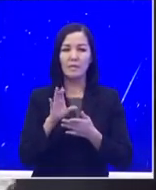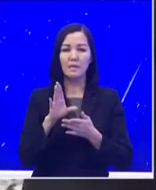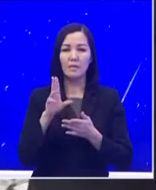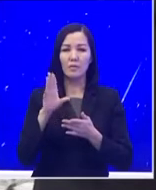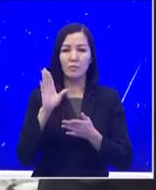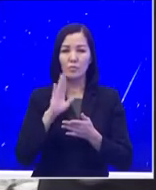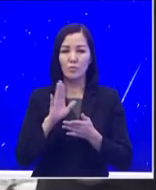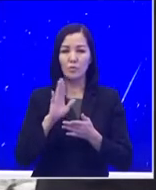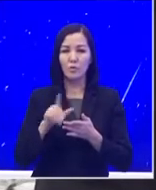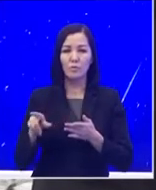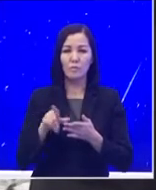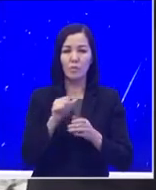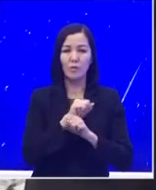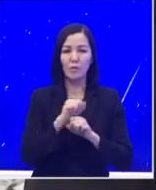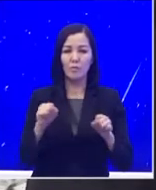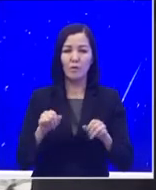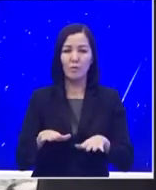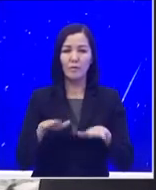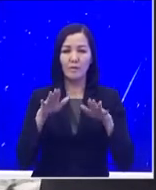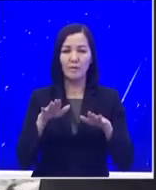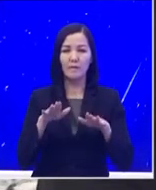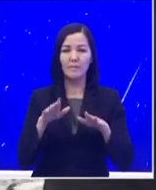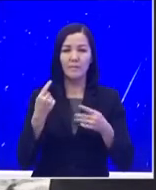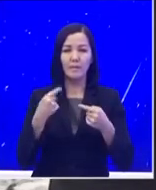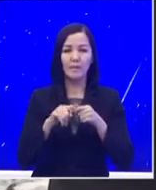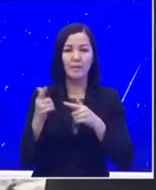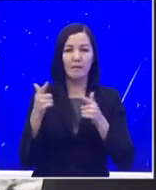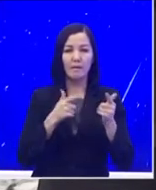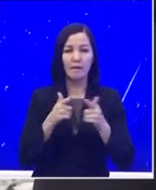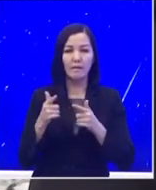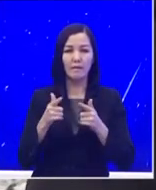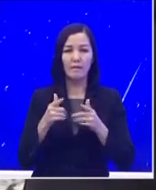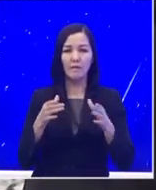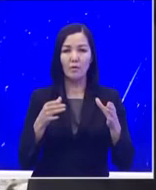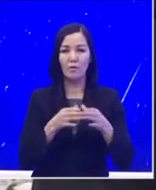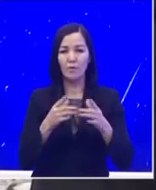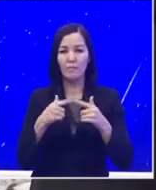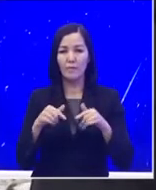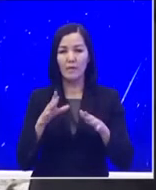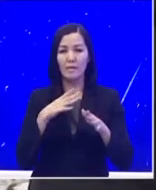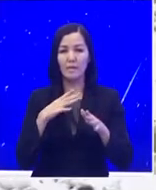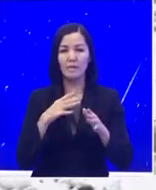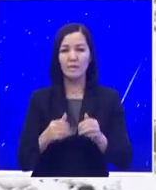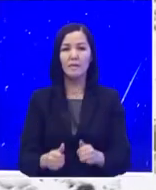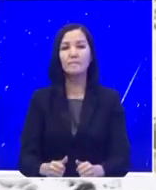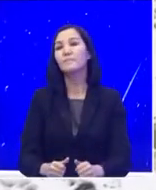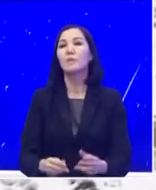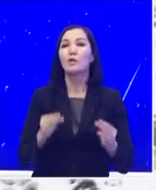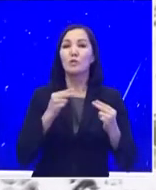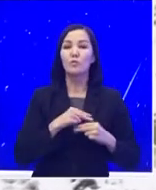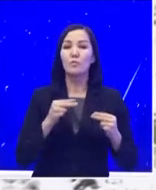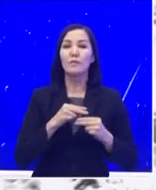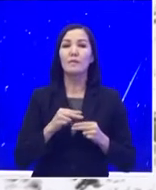болдырмау мақсатында инженерлік техника дайындалды және жеке құрам дайындалды. Бұл жұмыстар